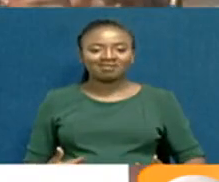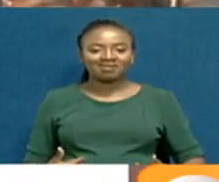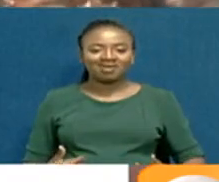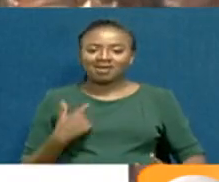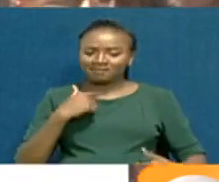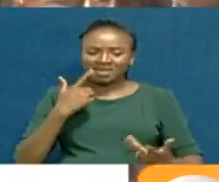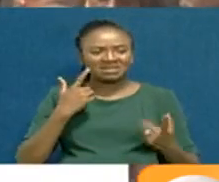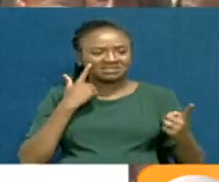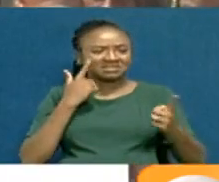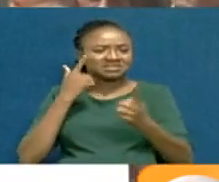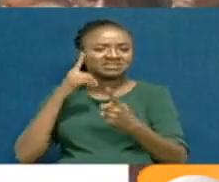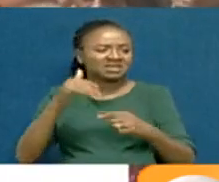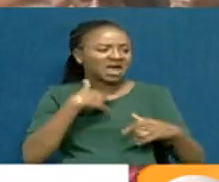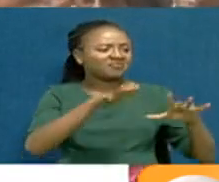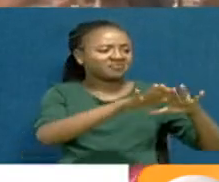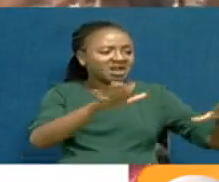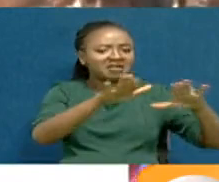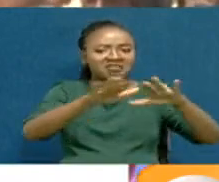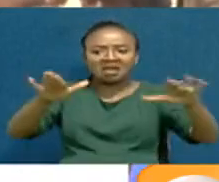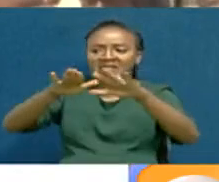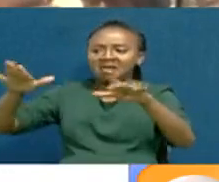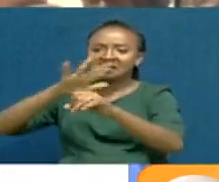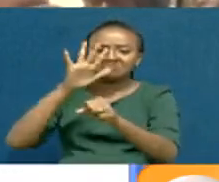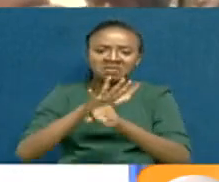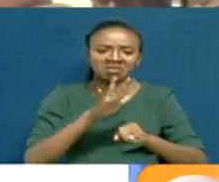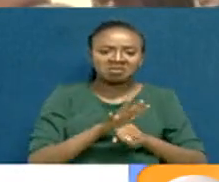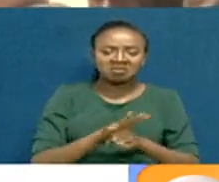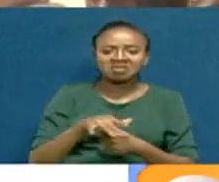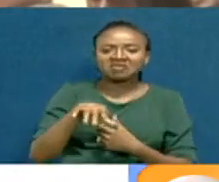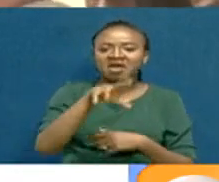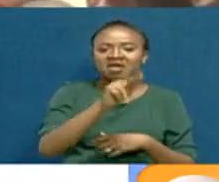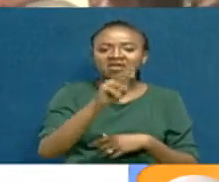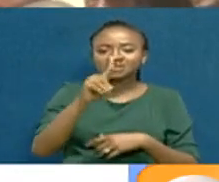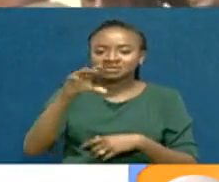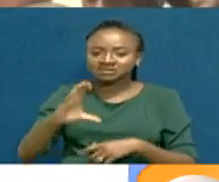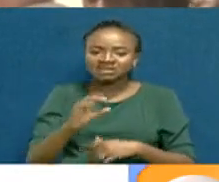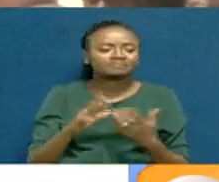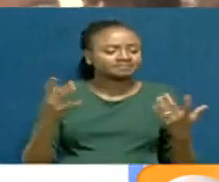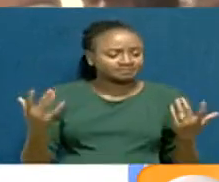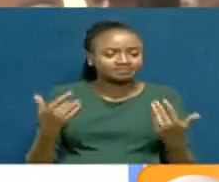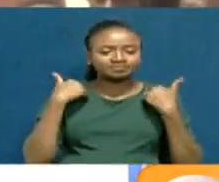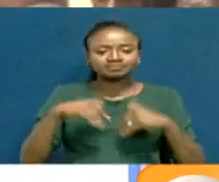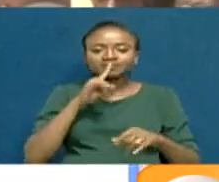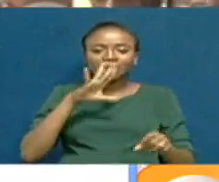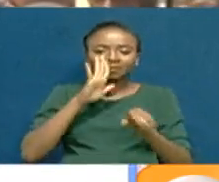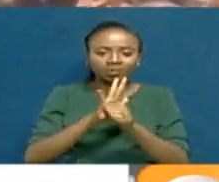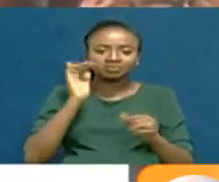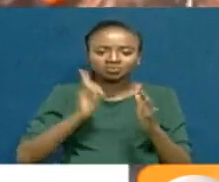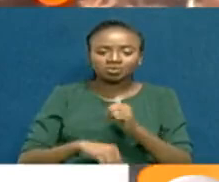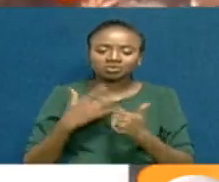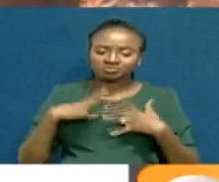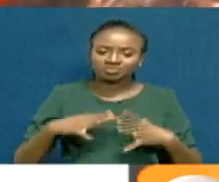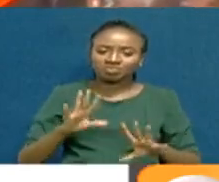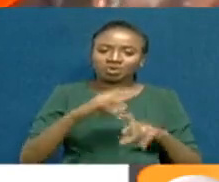mashamba mengi hapa ili ADC sio tumesema tutasetu watu na